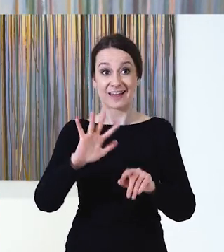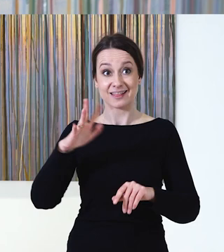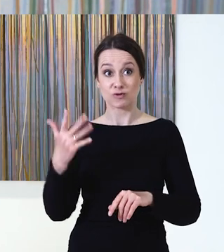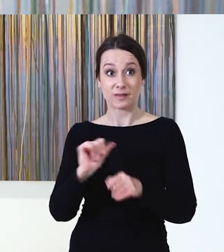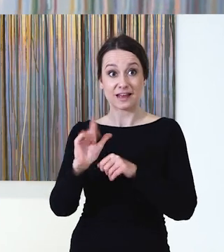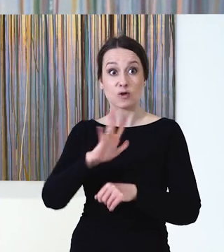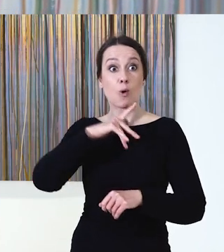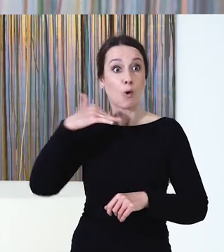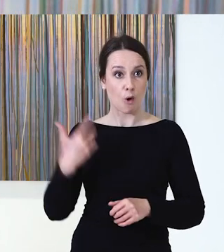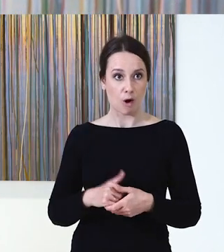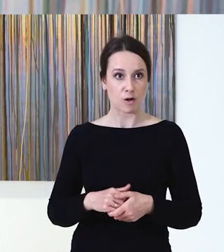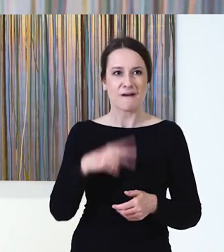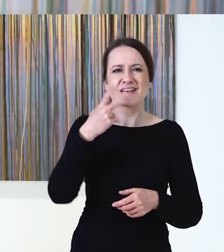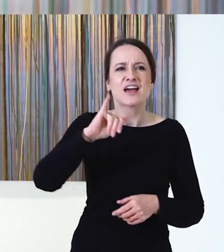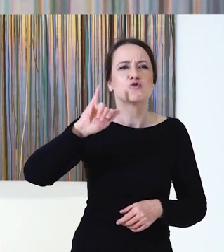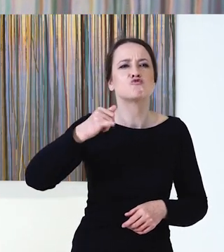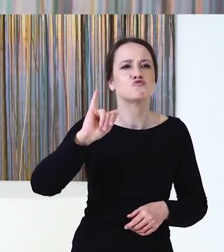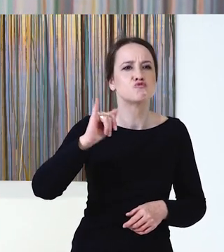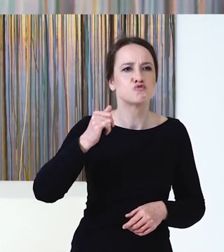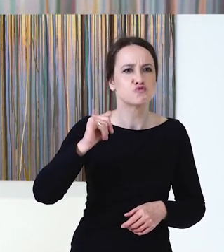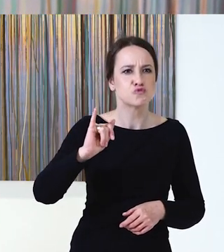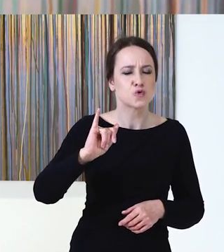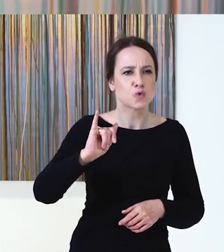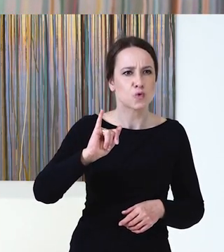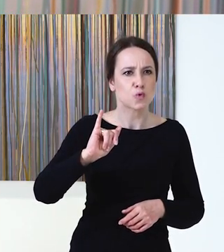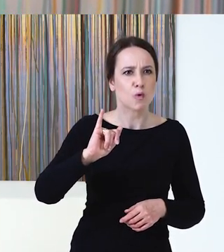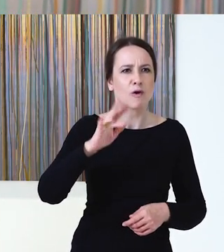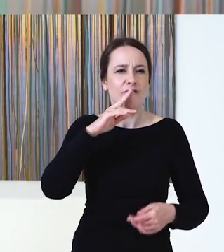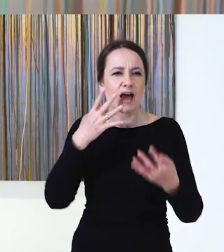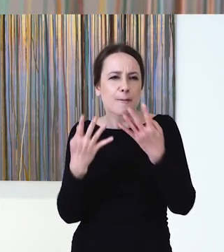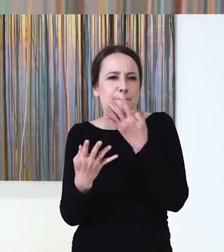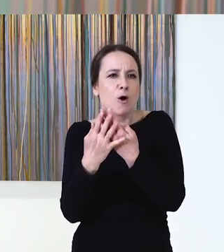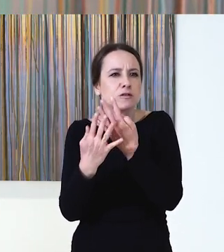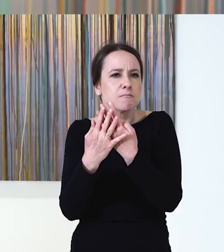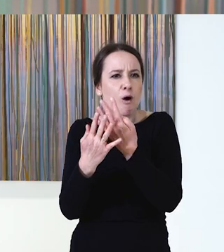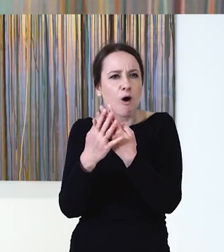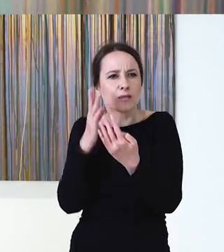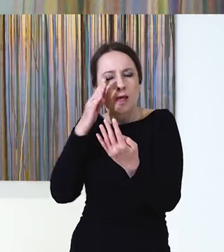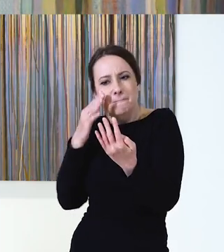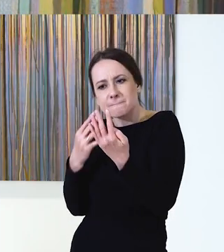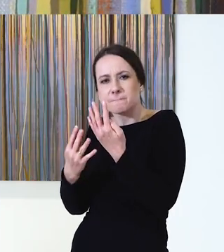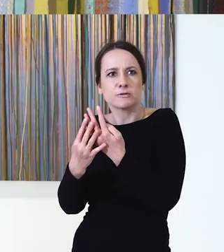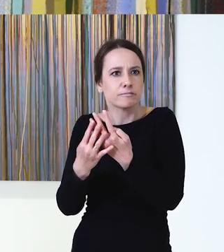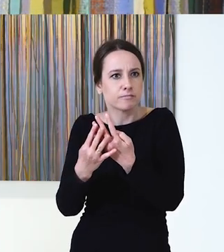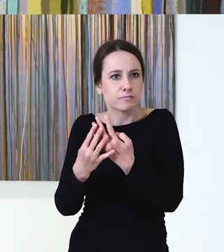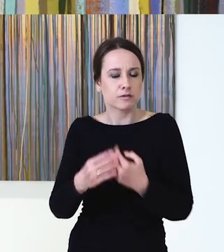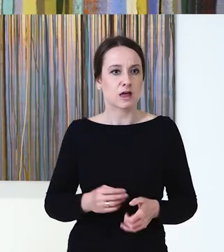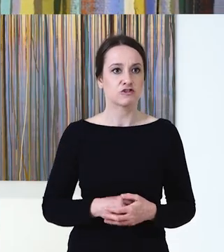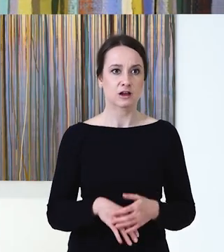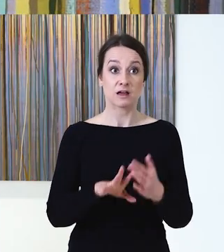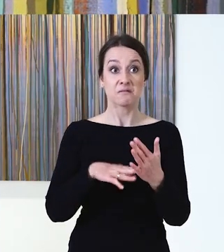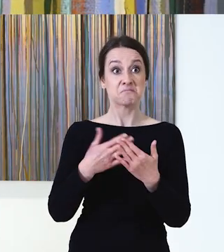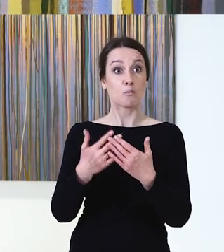do czynienia z żółcią która przebija spod spodu czyli jest takie widzenie właśnie gdzieś jakiegoś